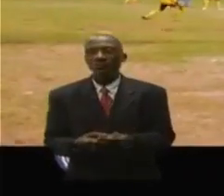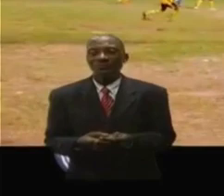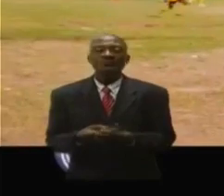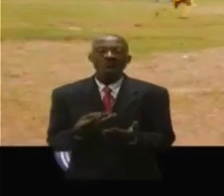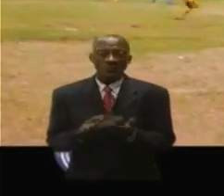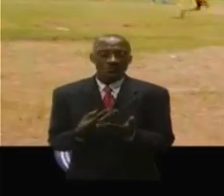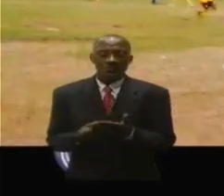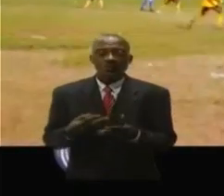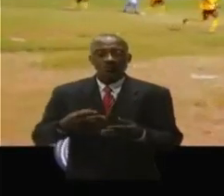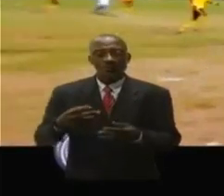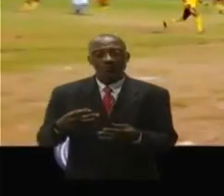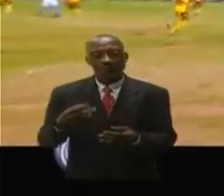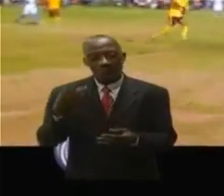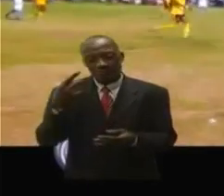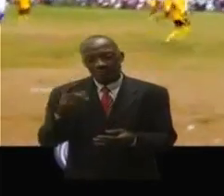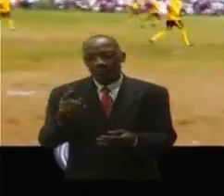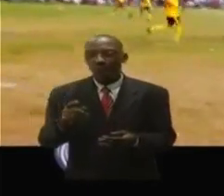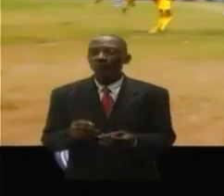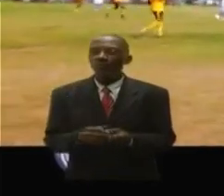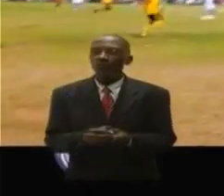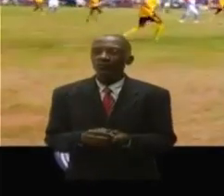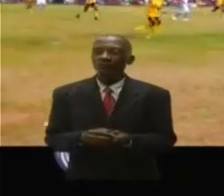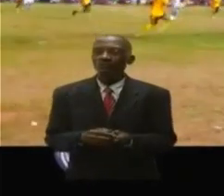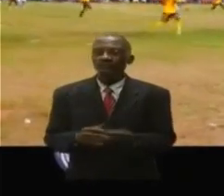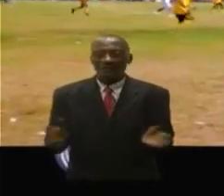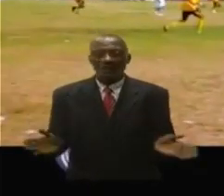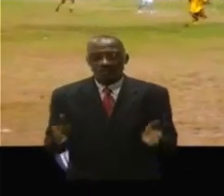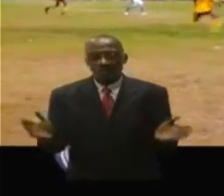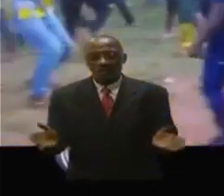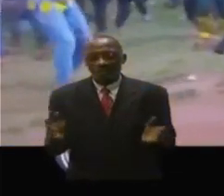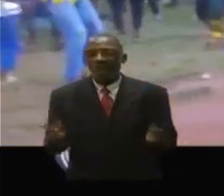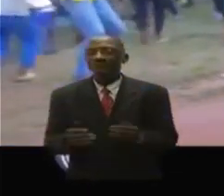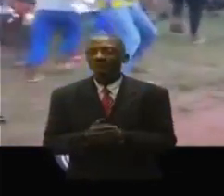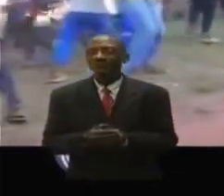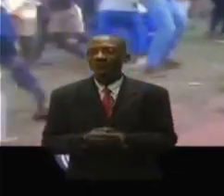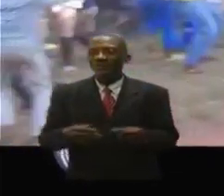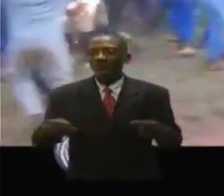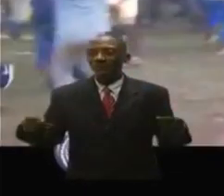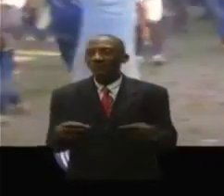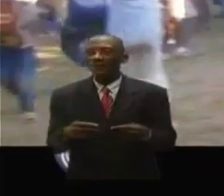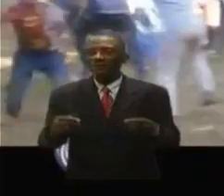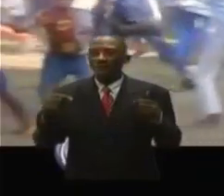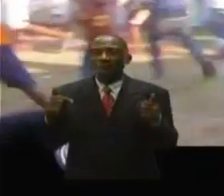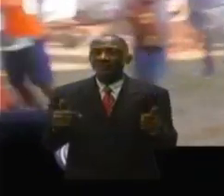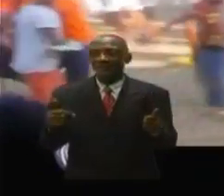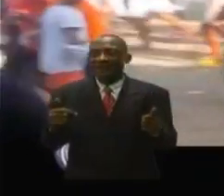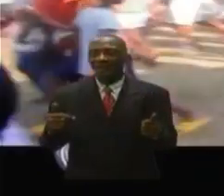Bata, le Dragon Rouge par un score étriqué de 1-0.